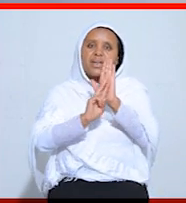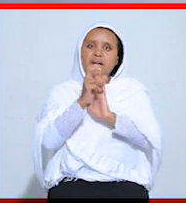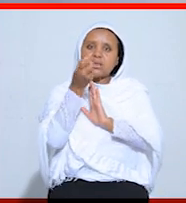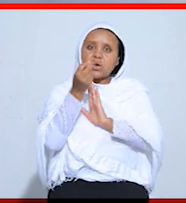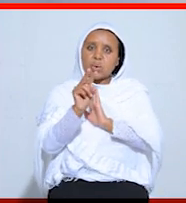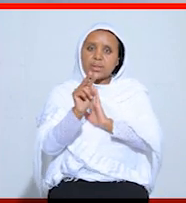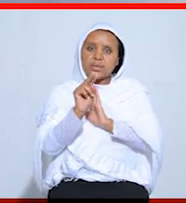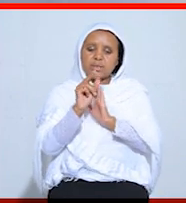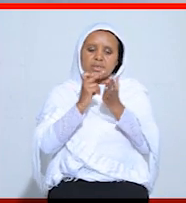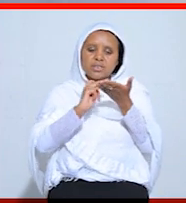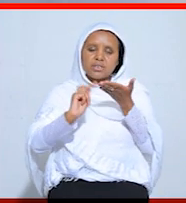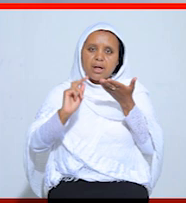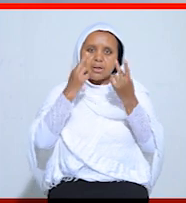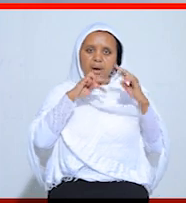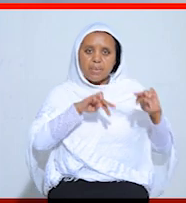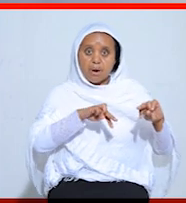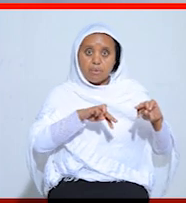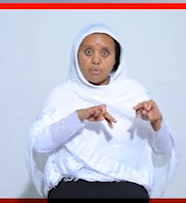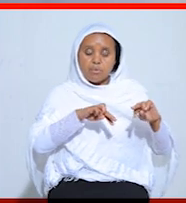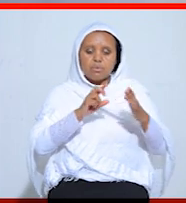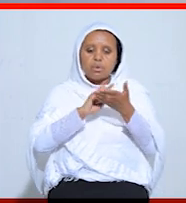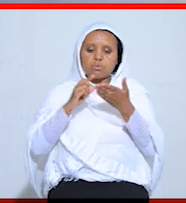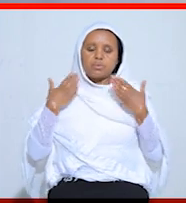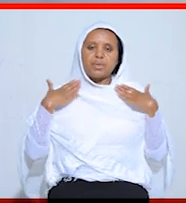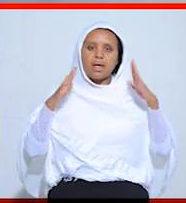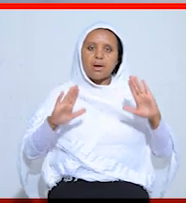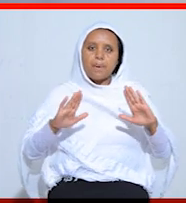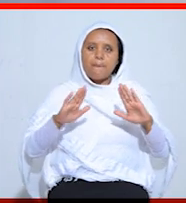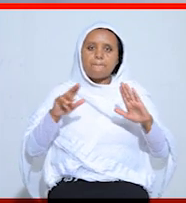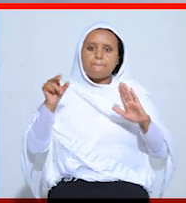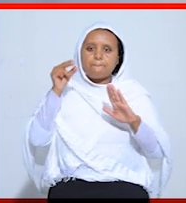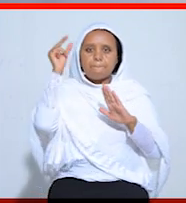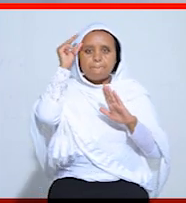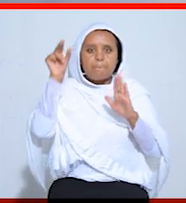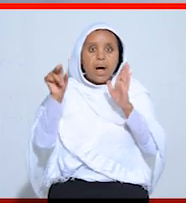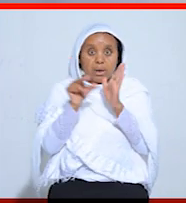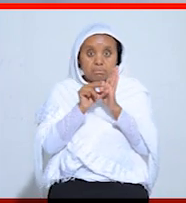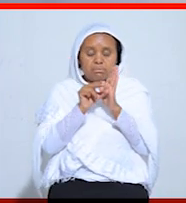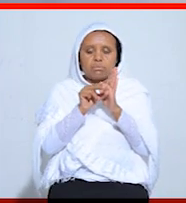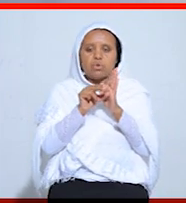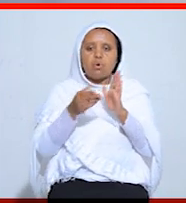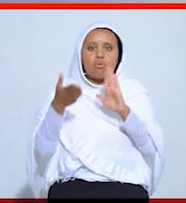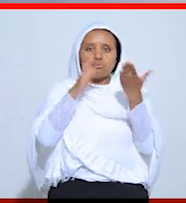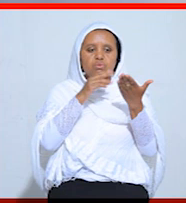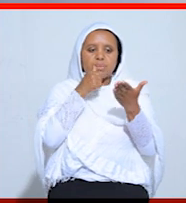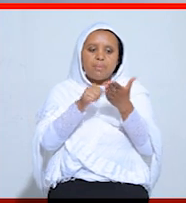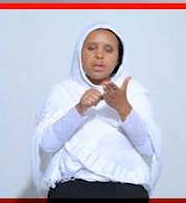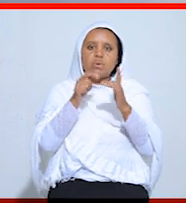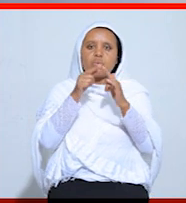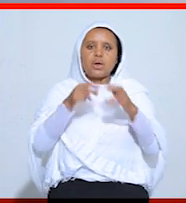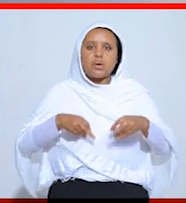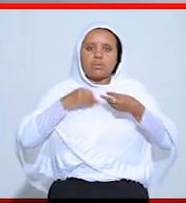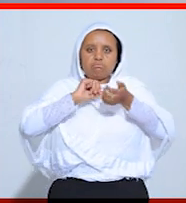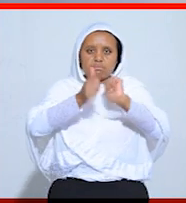12 ድርሳንንም እንደምናየው ቅዱስ ሚካኤል ባሕራንን የሞቱን ደብዳቤ ወደ ሕይወት